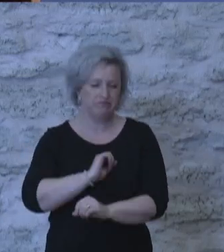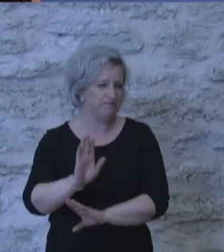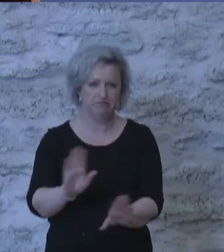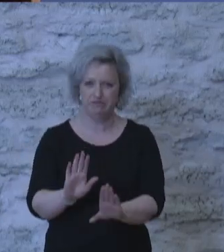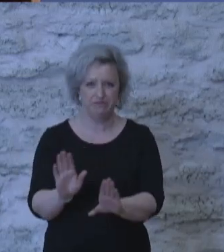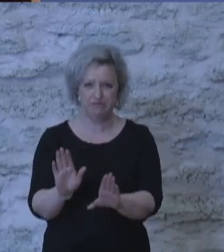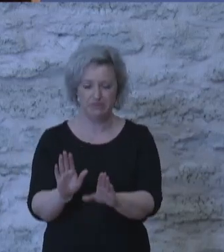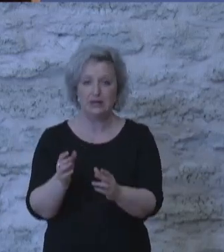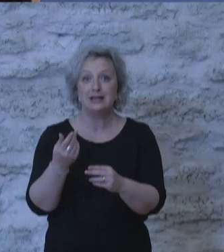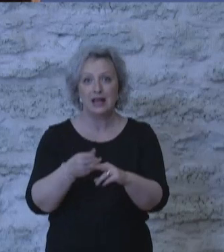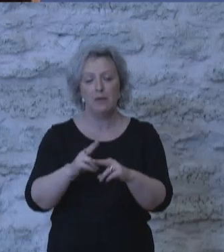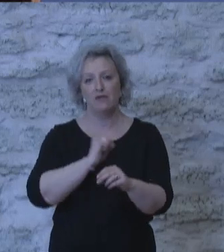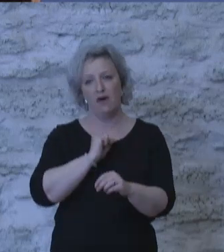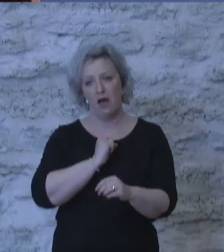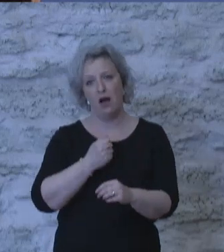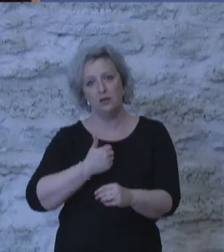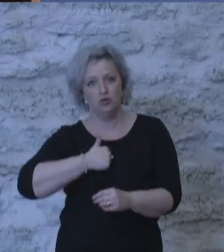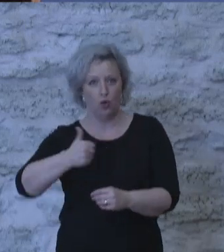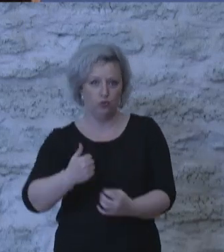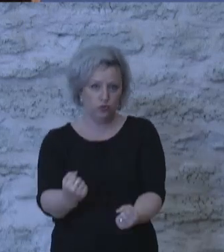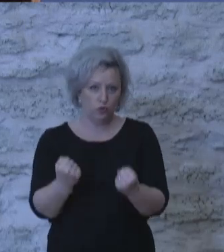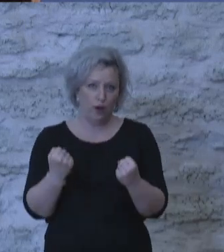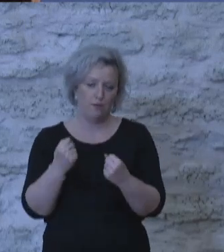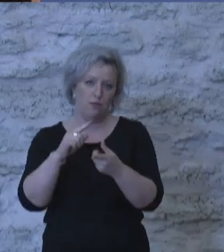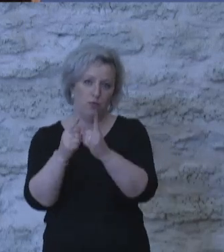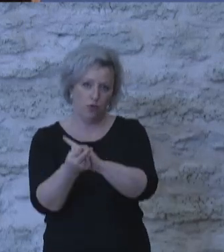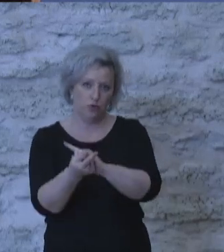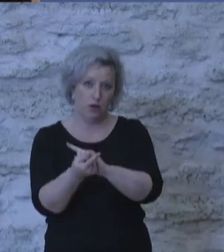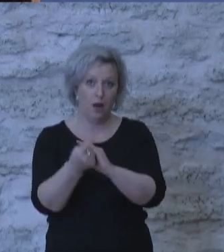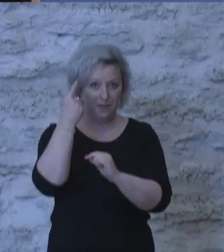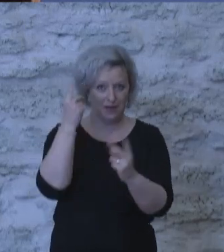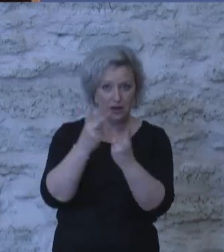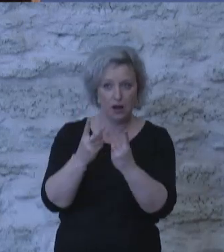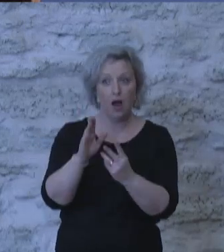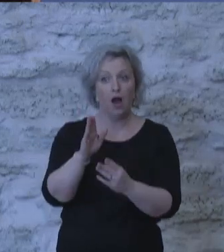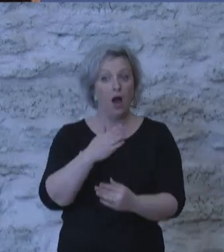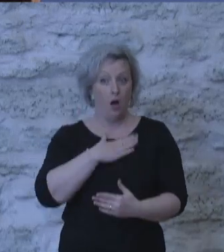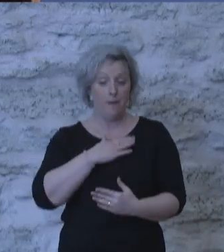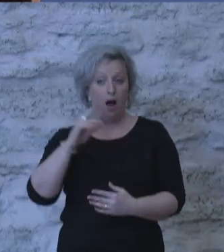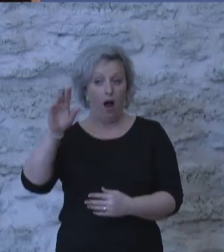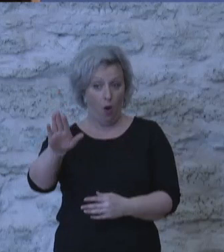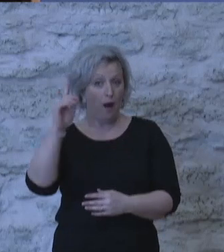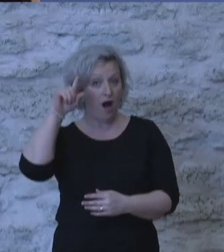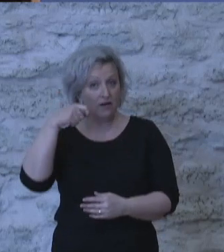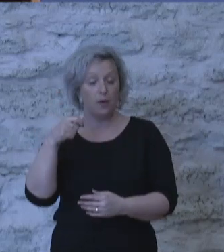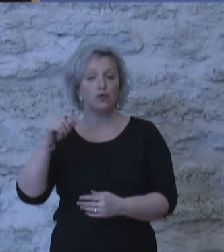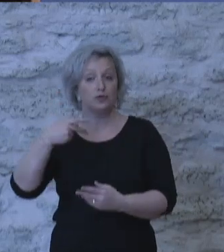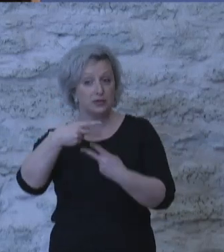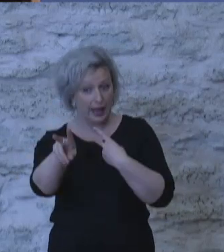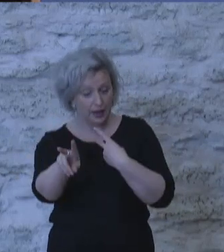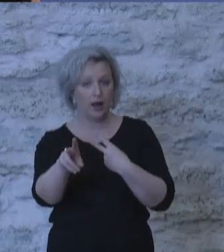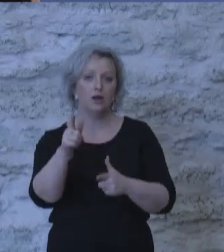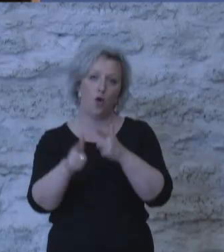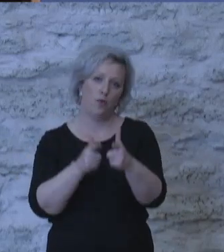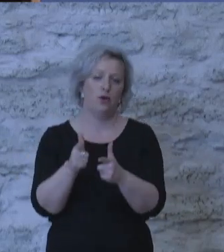soodsamate tingimuste välja pressimine. See on selle asja mõte. Kui te seda seisukohta ei jaga, siis on teil loomulikult poliitiline õigus seda